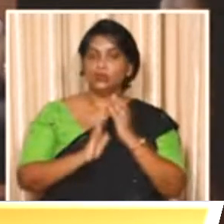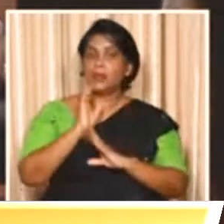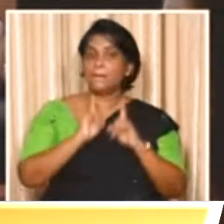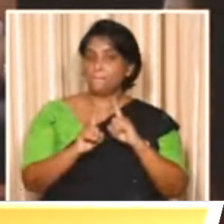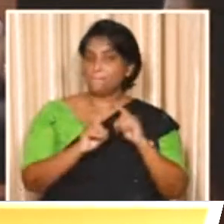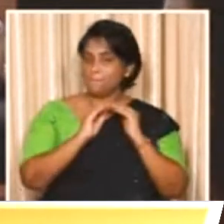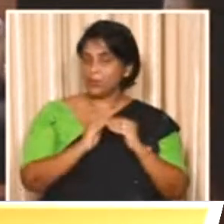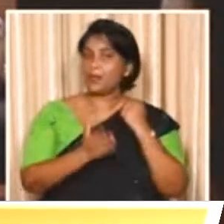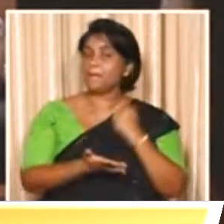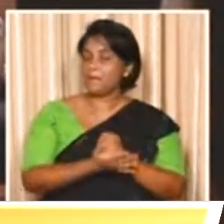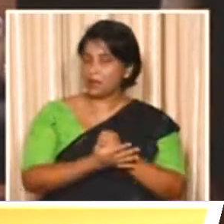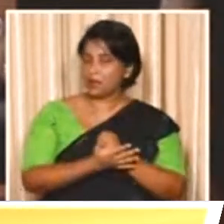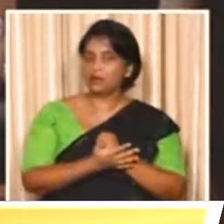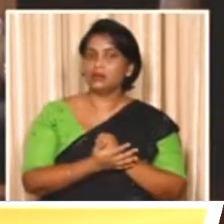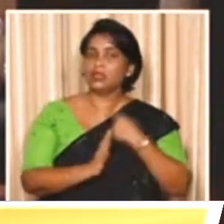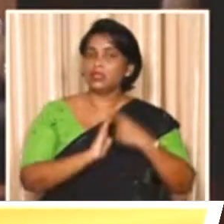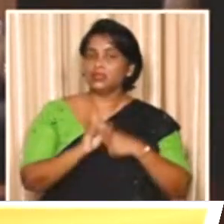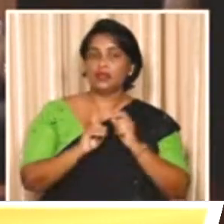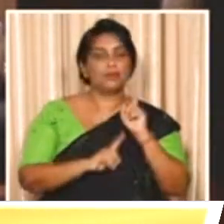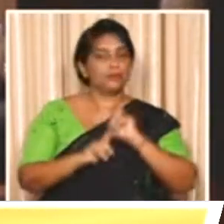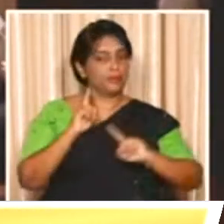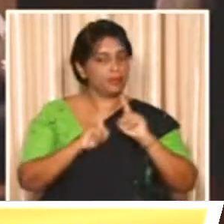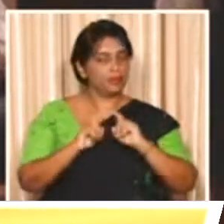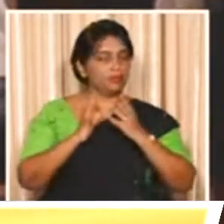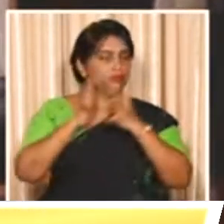මුදල් අමාත්‍යාංශය මහ බැංකුව සහ ශ්‍රී ලංකා පාර්ලිමේන්තුව ගැඹුරෙන් කල්පනා කරන්න ඕනේ.